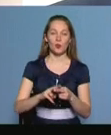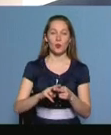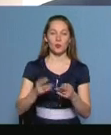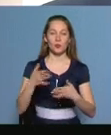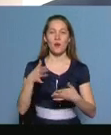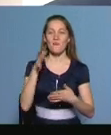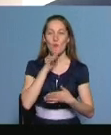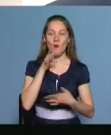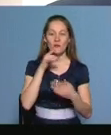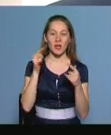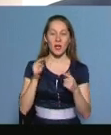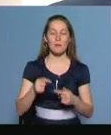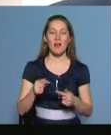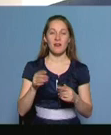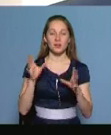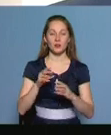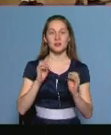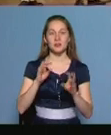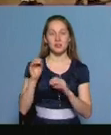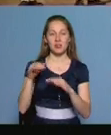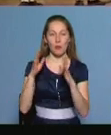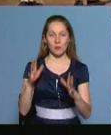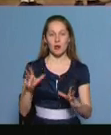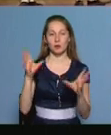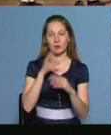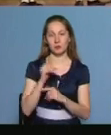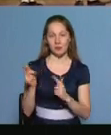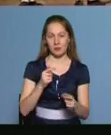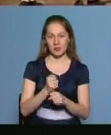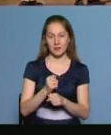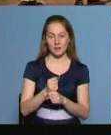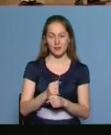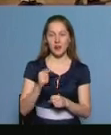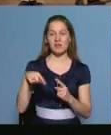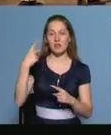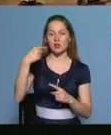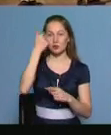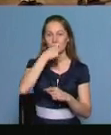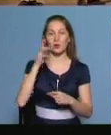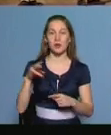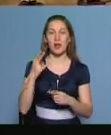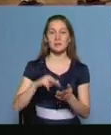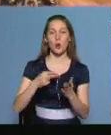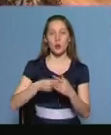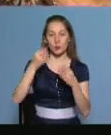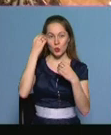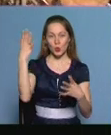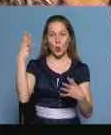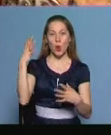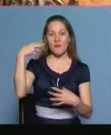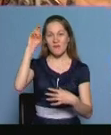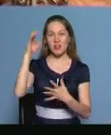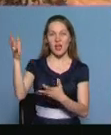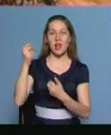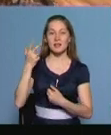вовремя, в срок сдадим все объекты. В следующем году республика по нацпроекту «Культура» от федерации получит